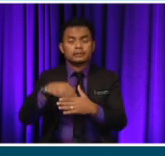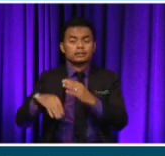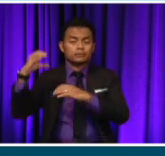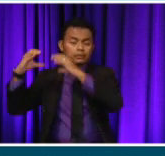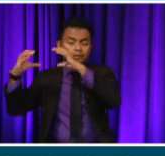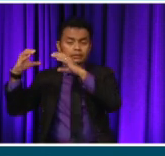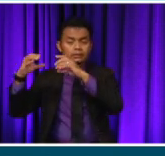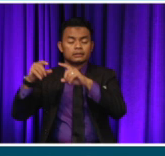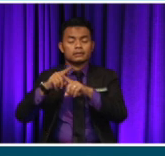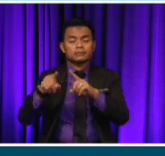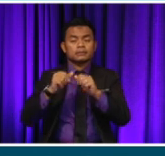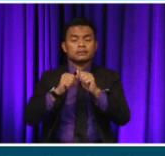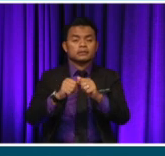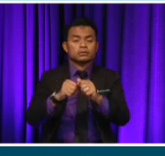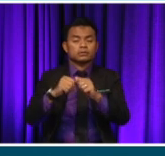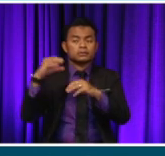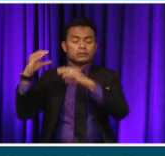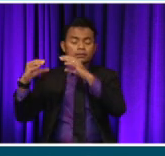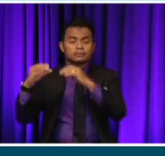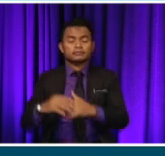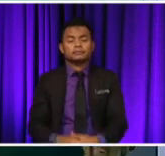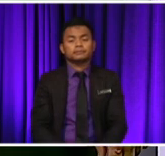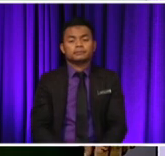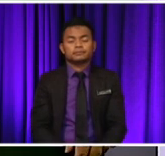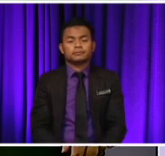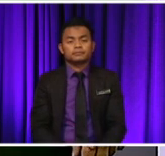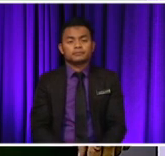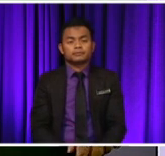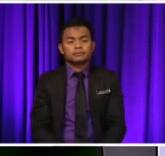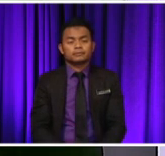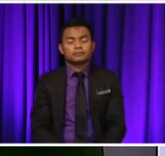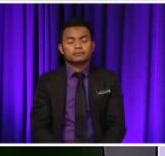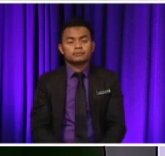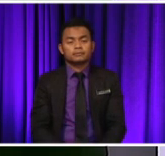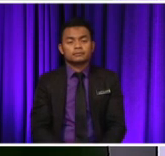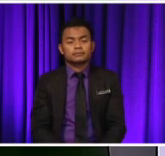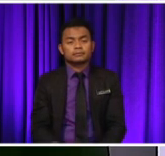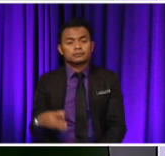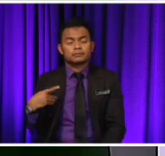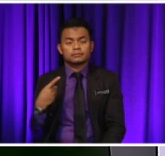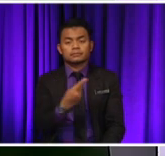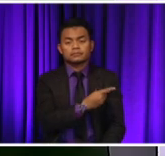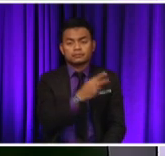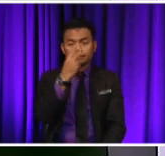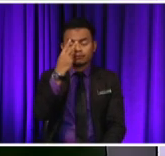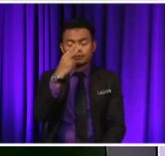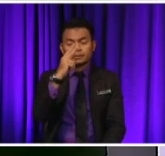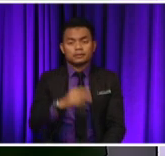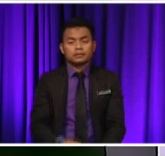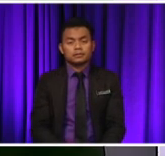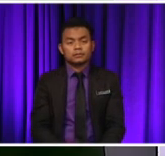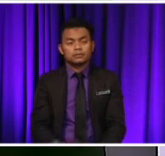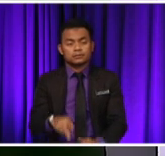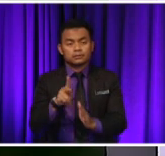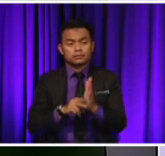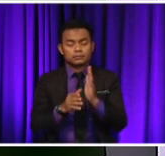tahap ataupun peringkat yang kita kena ketahui Oke kita tengok boleh tentang hubungkan kemahiran dan